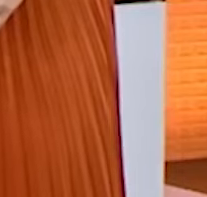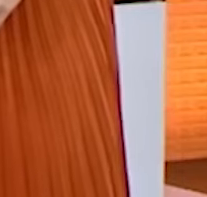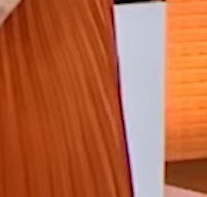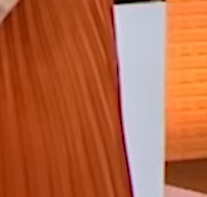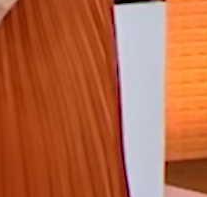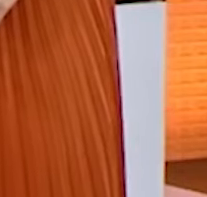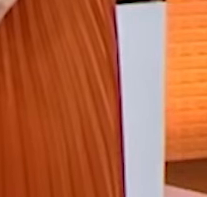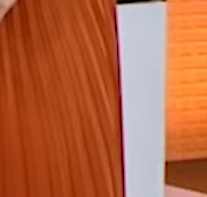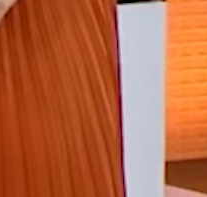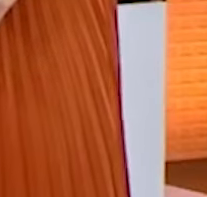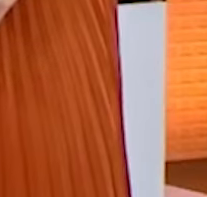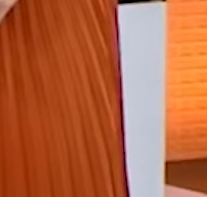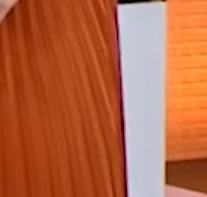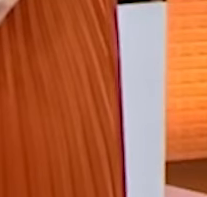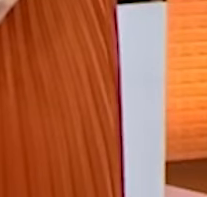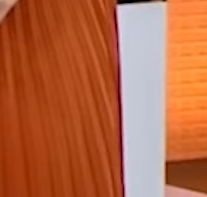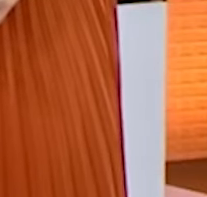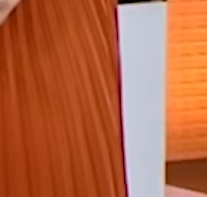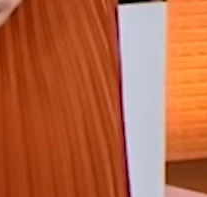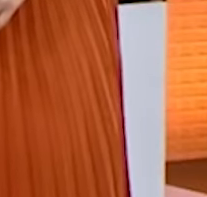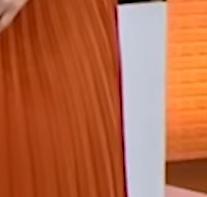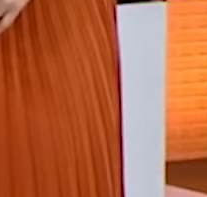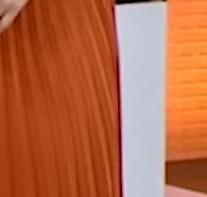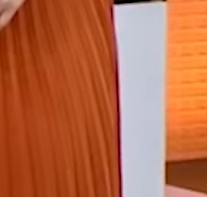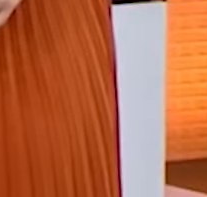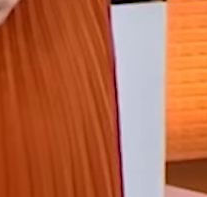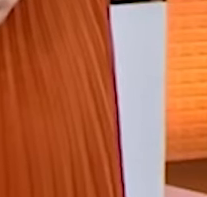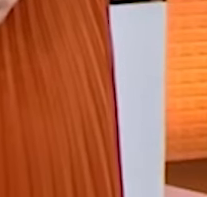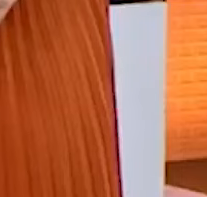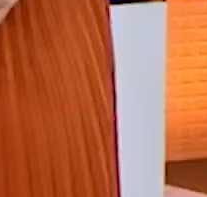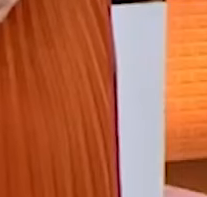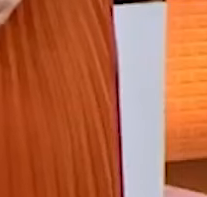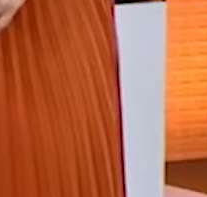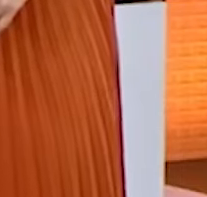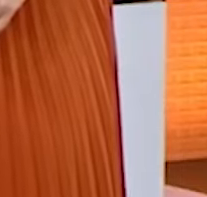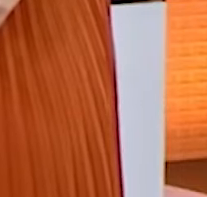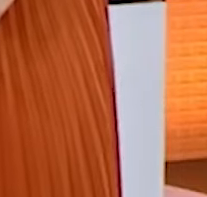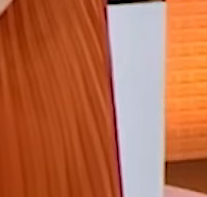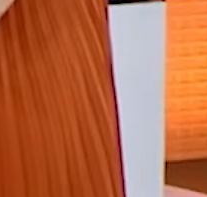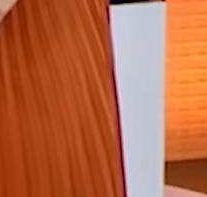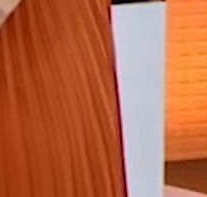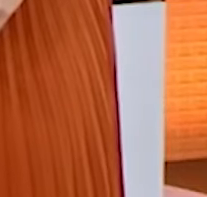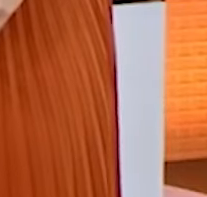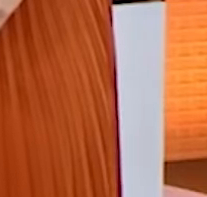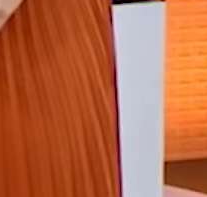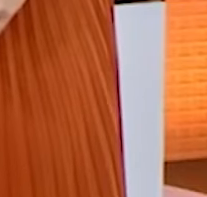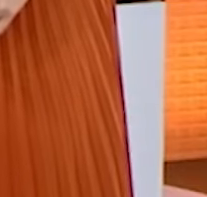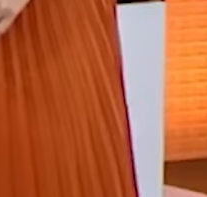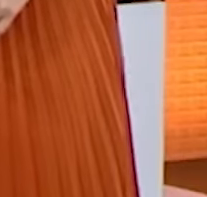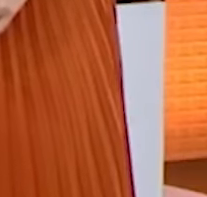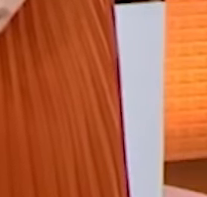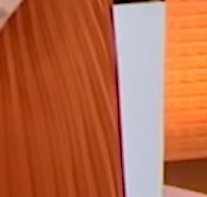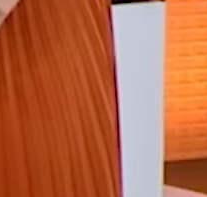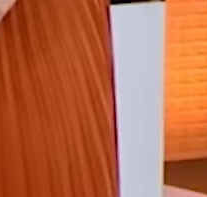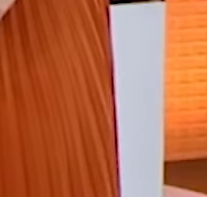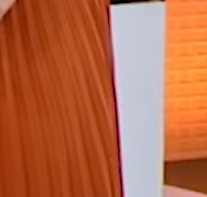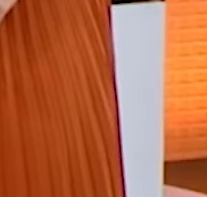Kapuso, para una ka sa mga balita, mag-subscribe sa GMA Integrated News sa YouTube. Sa mga kapuso abroad, subaybayan